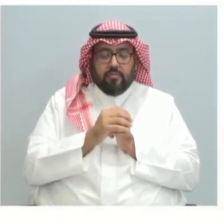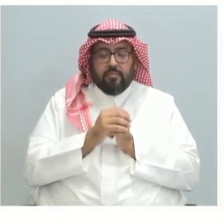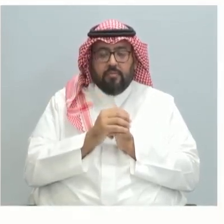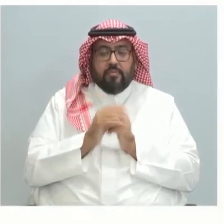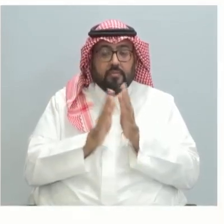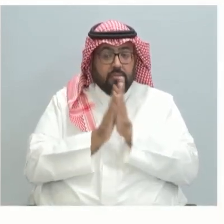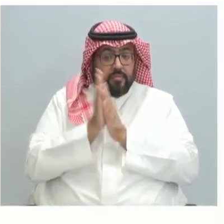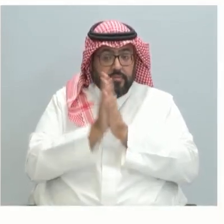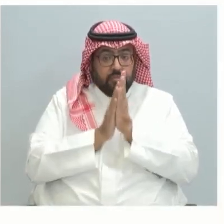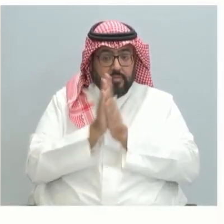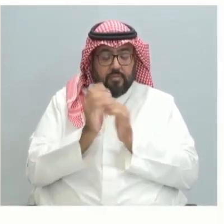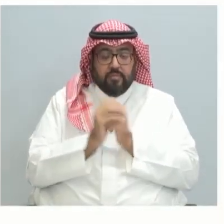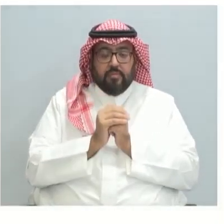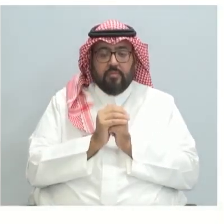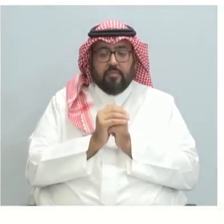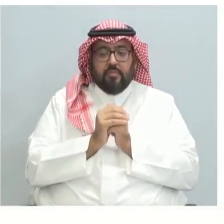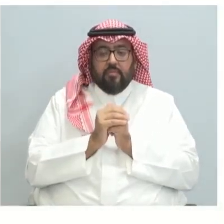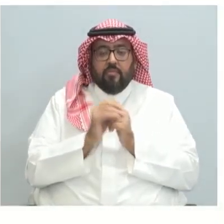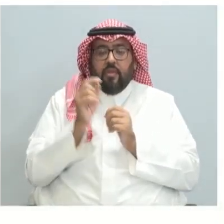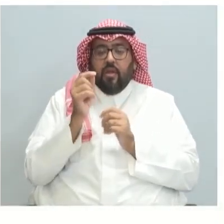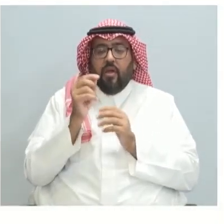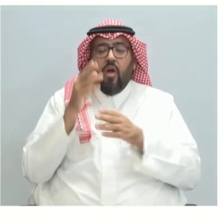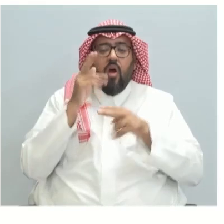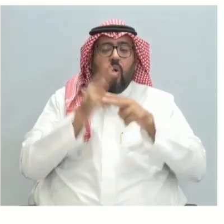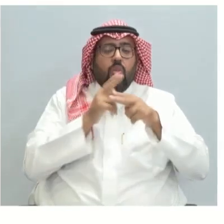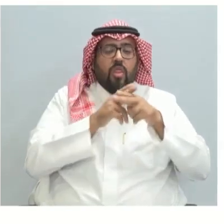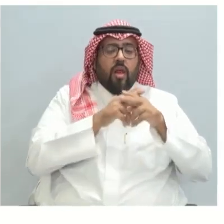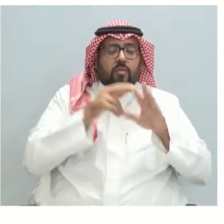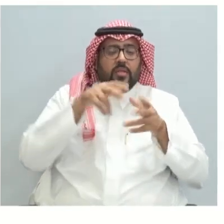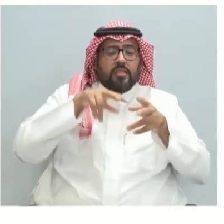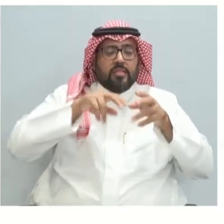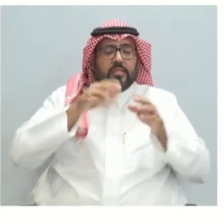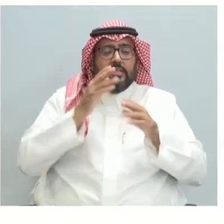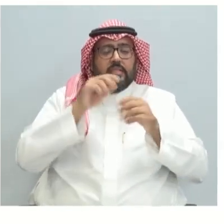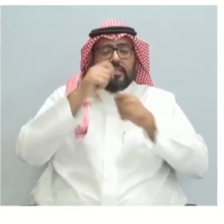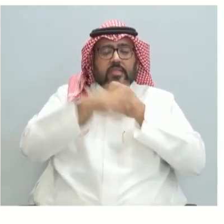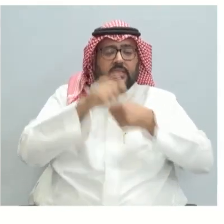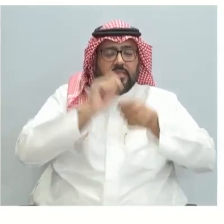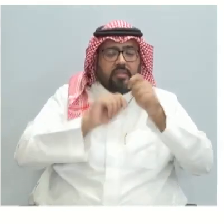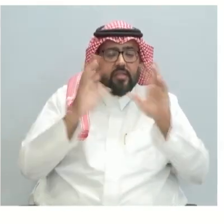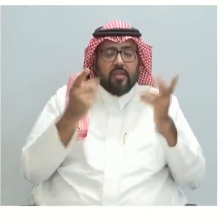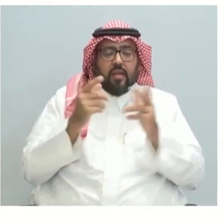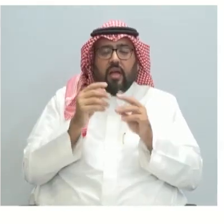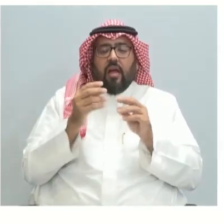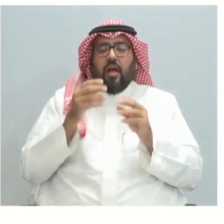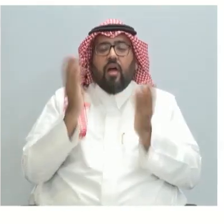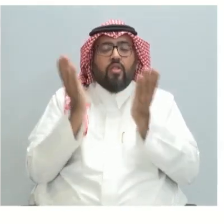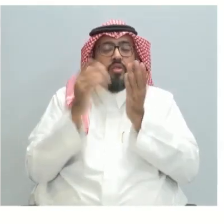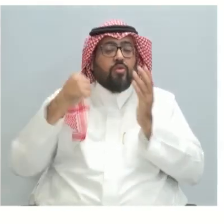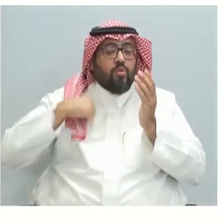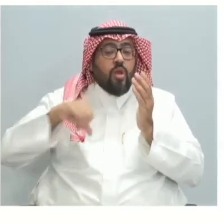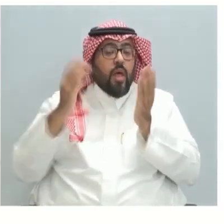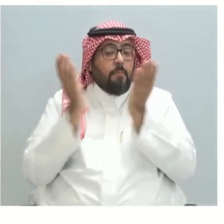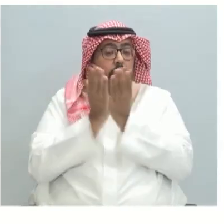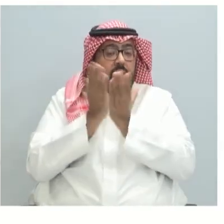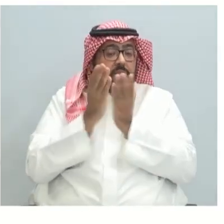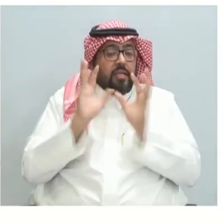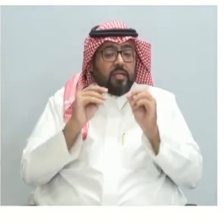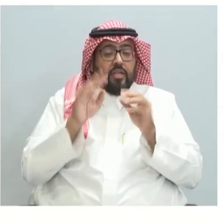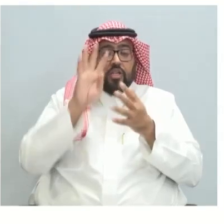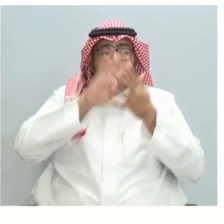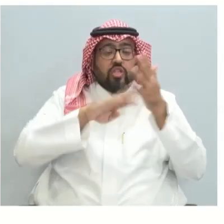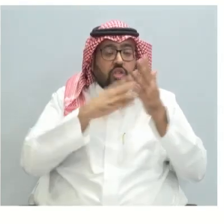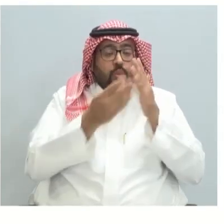استعد خضروات سئل طلاب مدرسه عن الخضروات المفضله لديهم ويبين